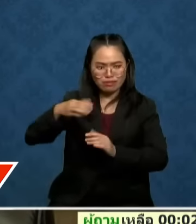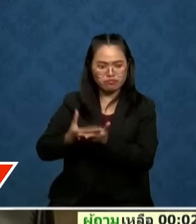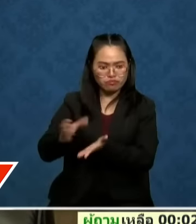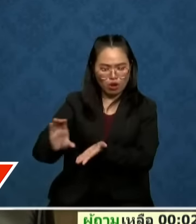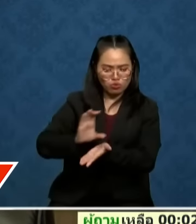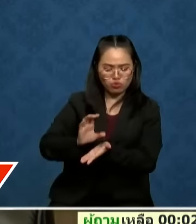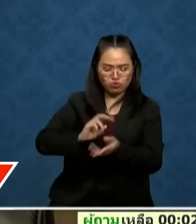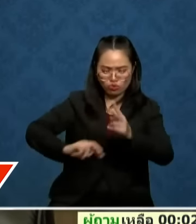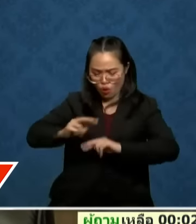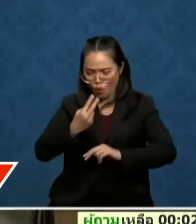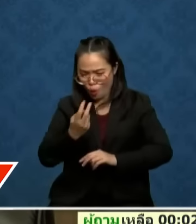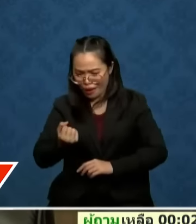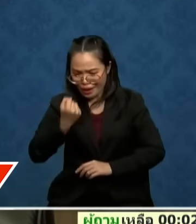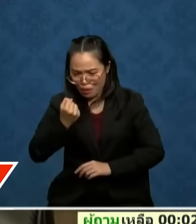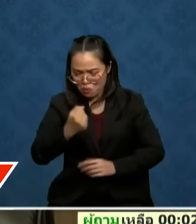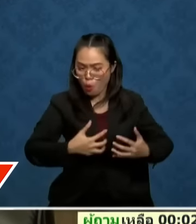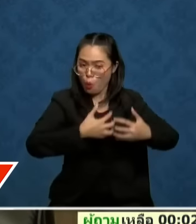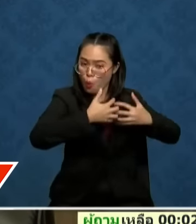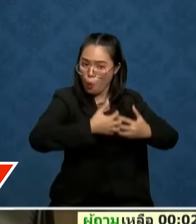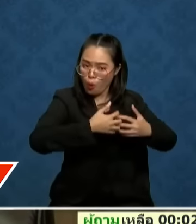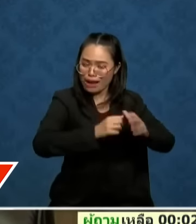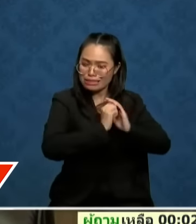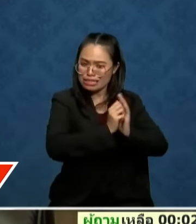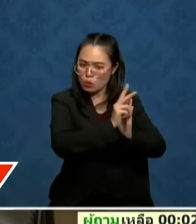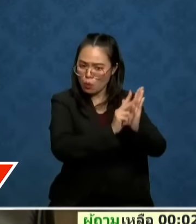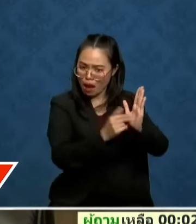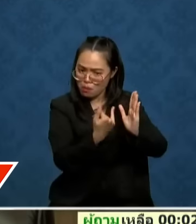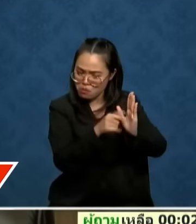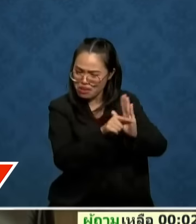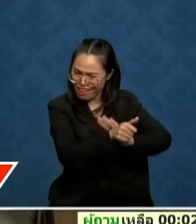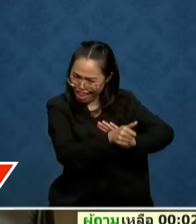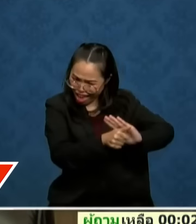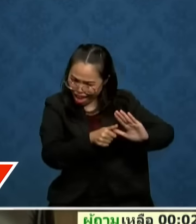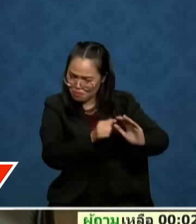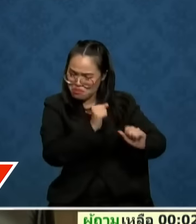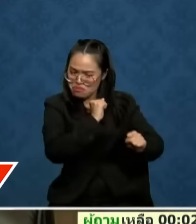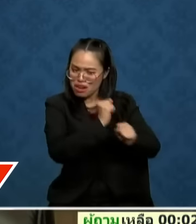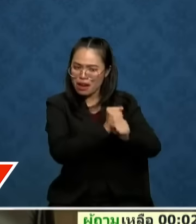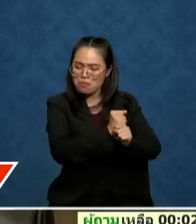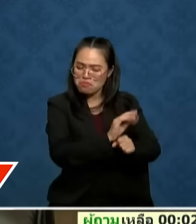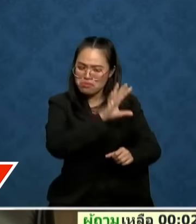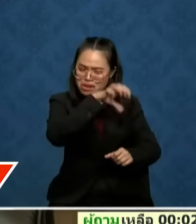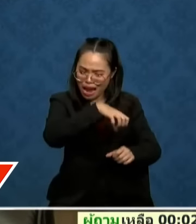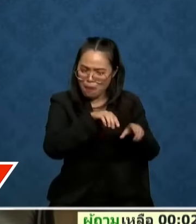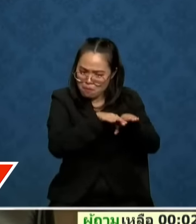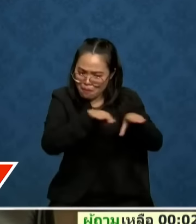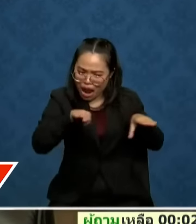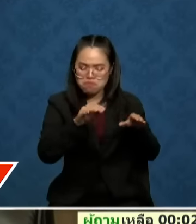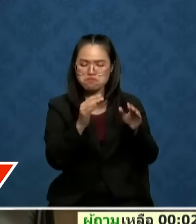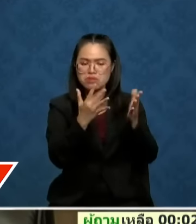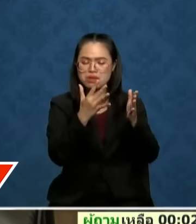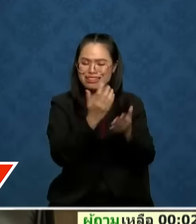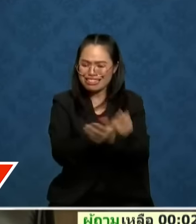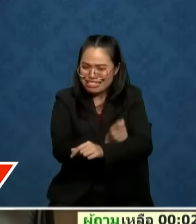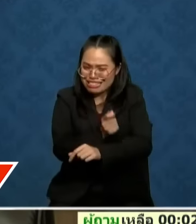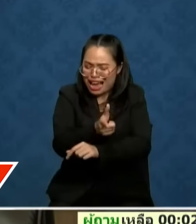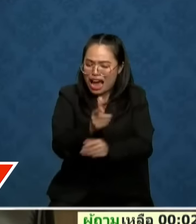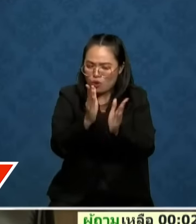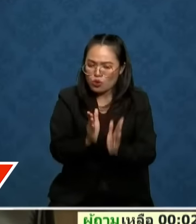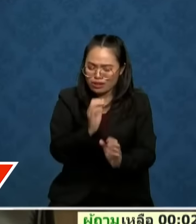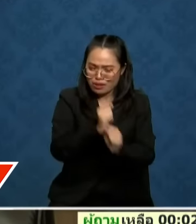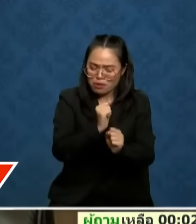ล่อยให้มีโรงงานจีนผิดกฎหมายเข้ามาประกอบการไม่ได้คุณภาพไม่ได้มาตรฐานจ้างงานคนจีนฟรี